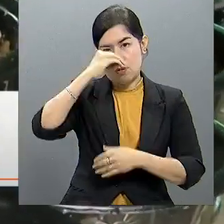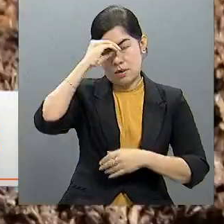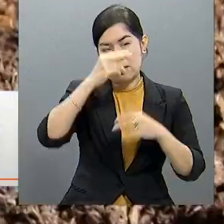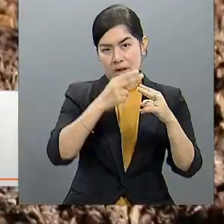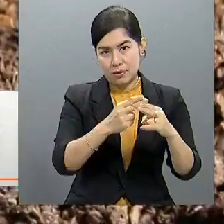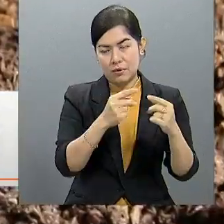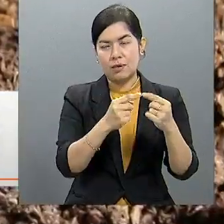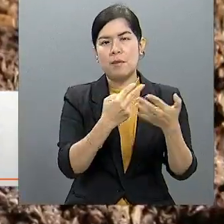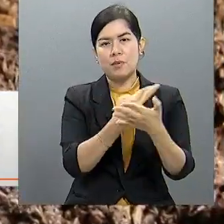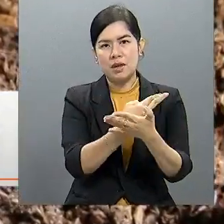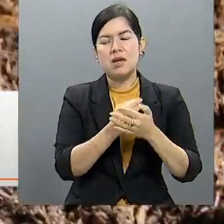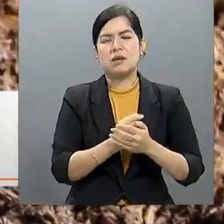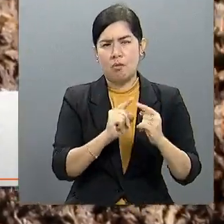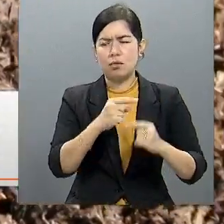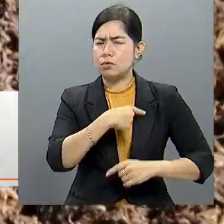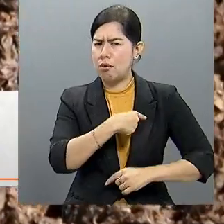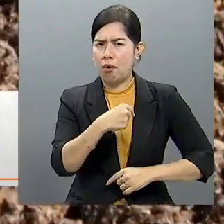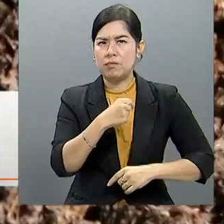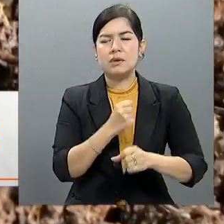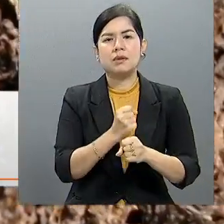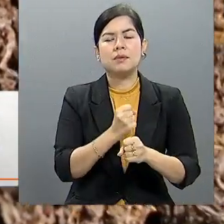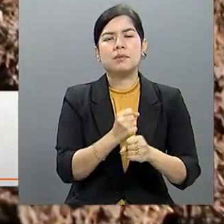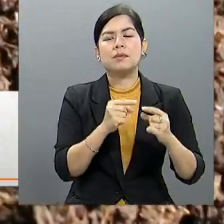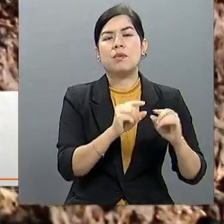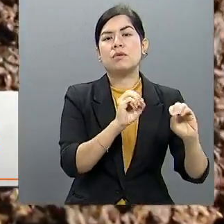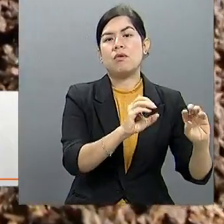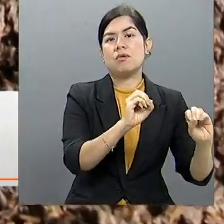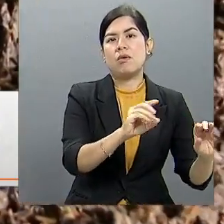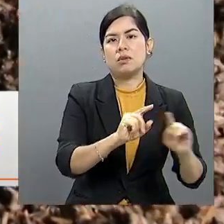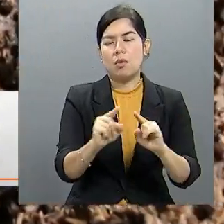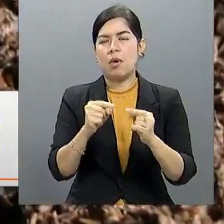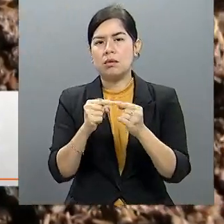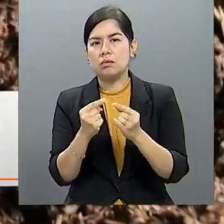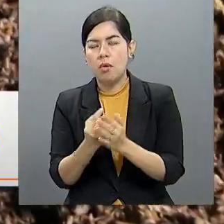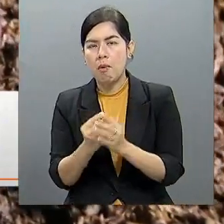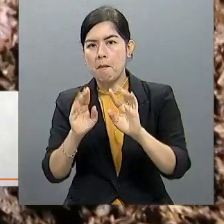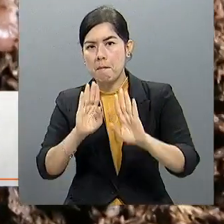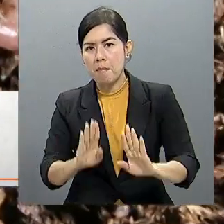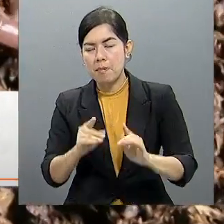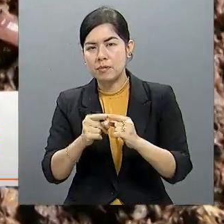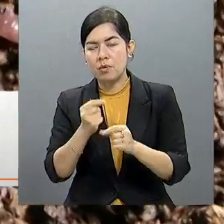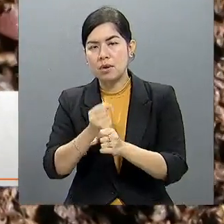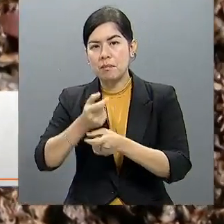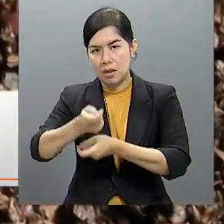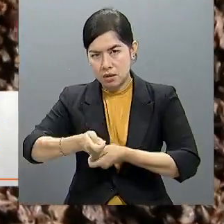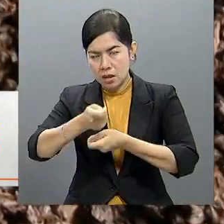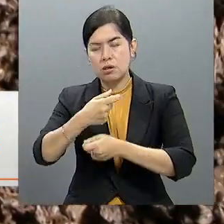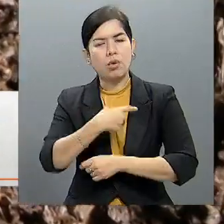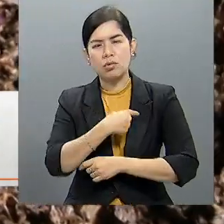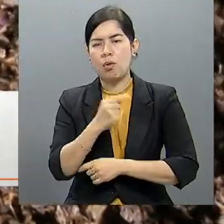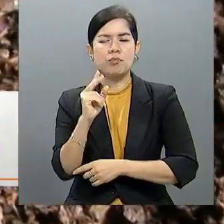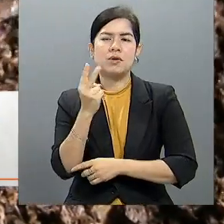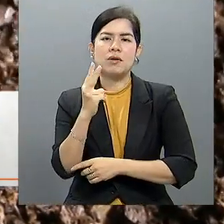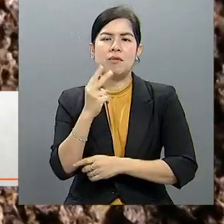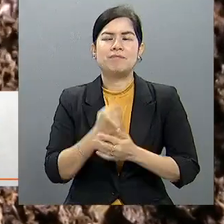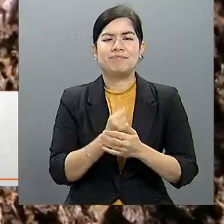มีใจรักในการเป็นครู แต่ก็ผุกพันกับงานเกษตรเหมอนกันทั้งครูทงเกษตมารวมกัเลยนะครับทำอาชีพเสริม